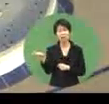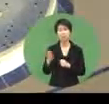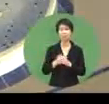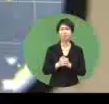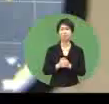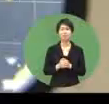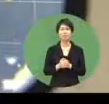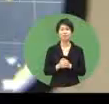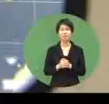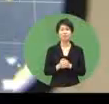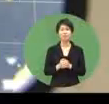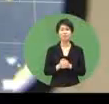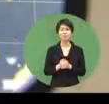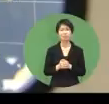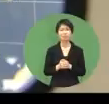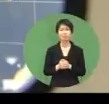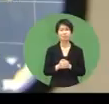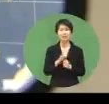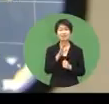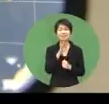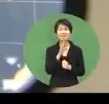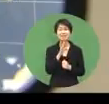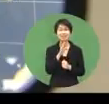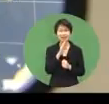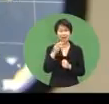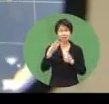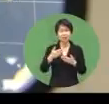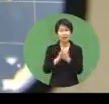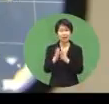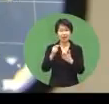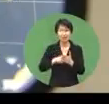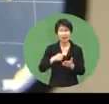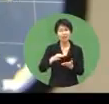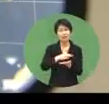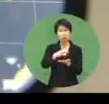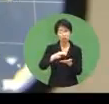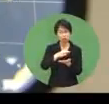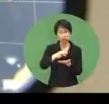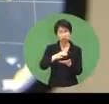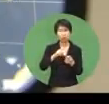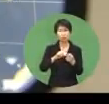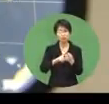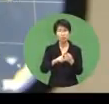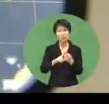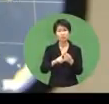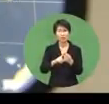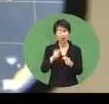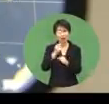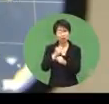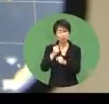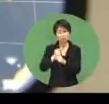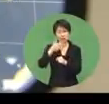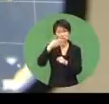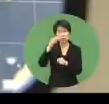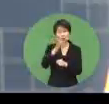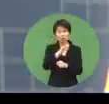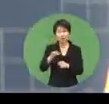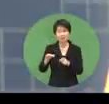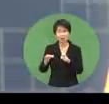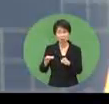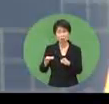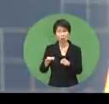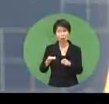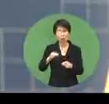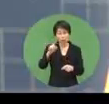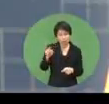か？ 実際に三重県内で流通していたりとか製造されている食品を抜